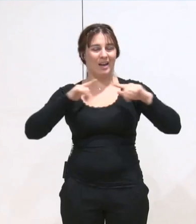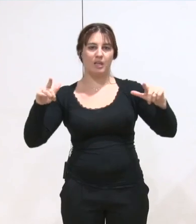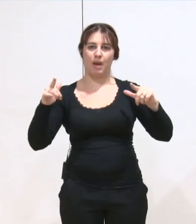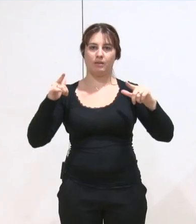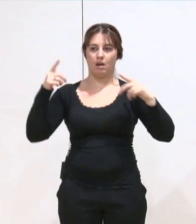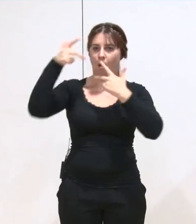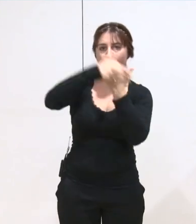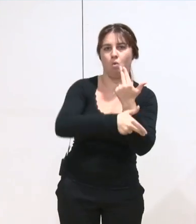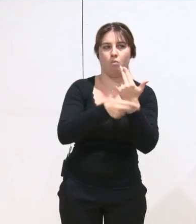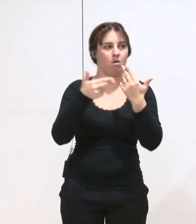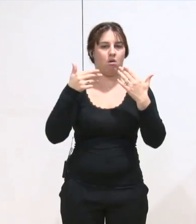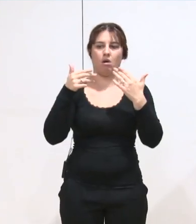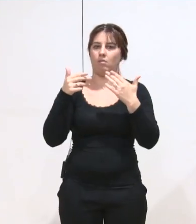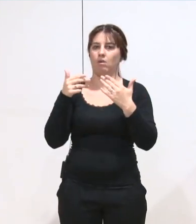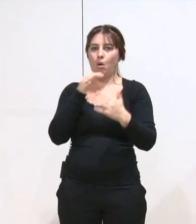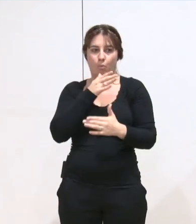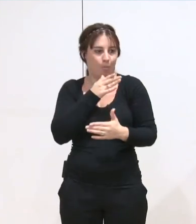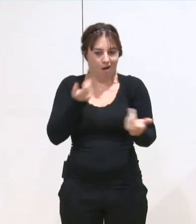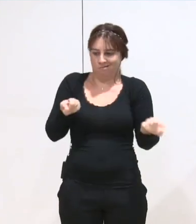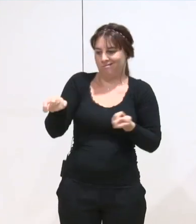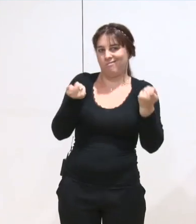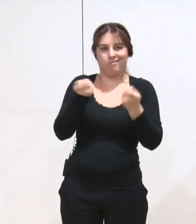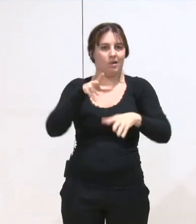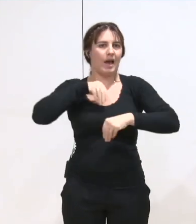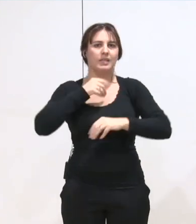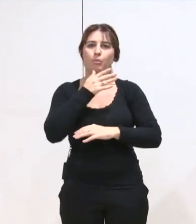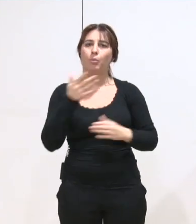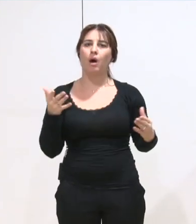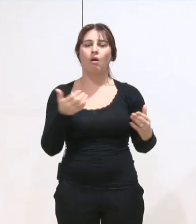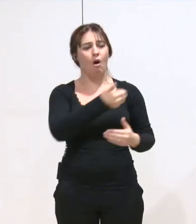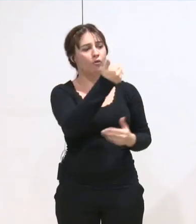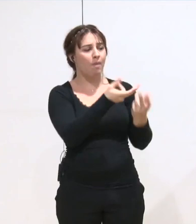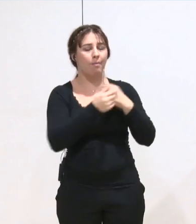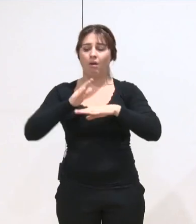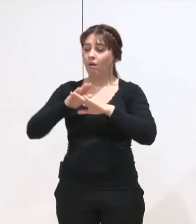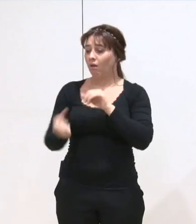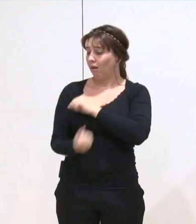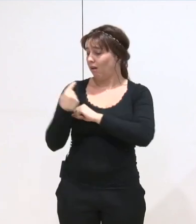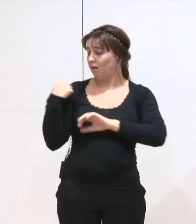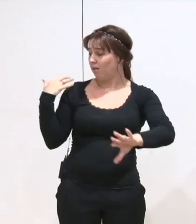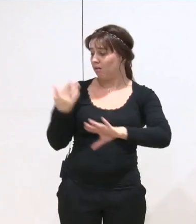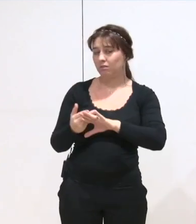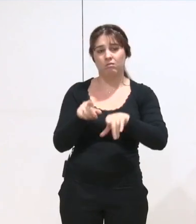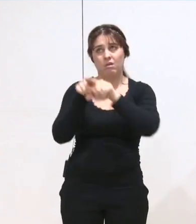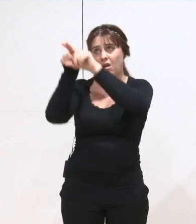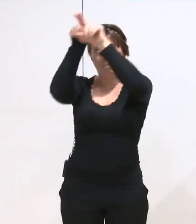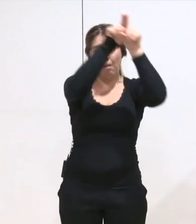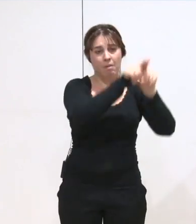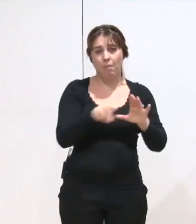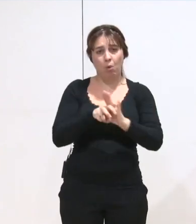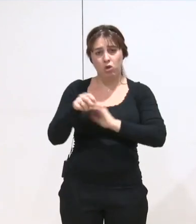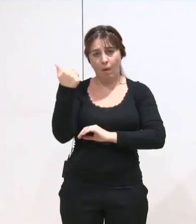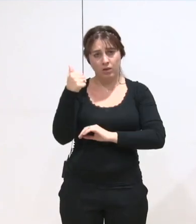semble pouvoir contenir. Vous allez me dire que cette situation n'est pas nouvelle, que Grenoble n'en a pas l'exclusivité, que les causes en sont